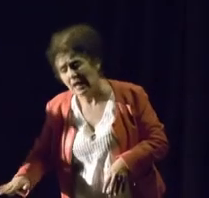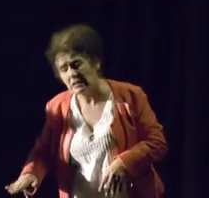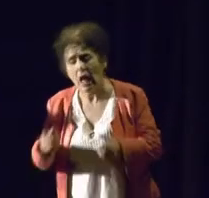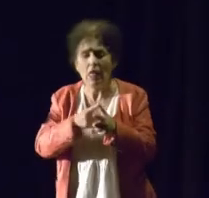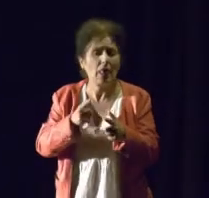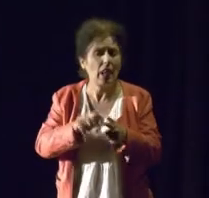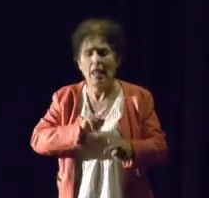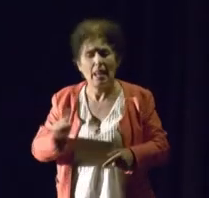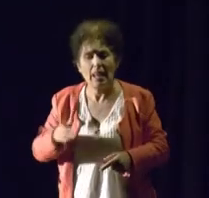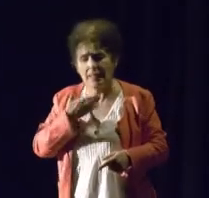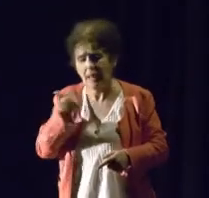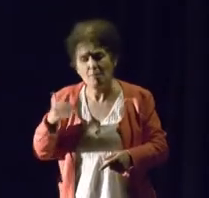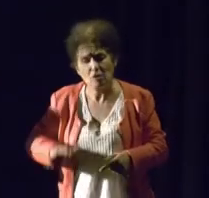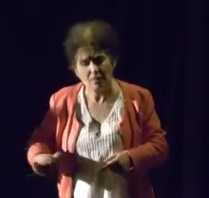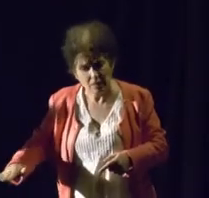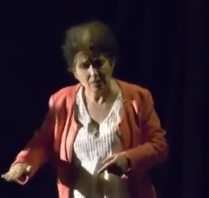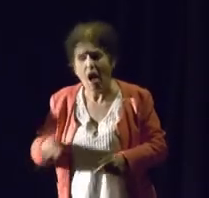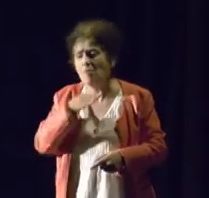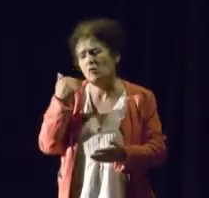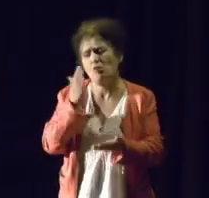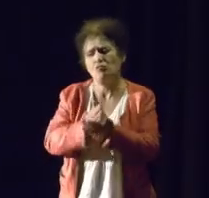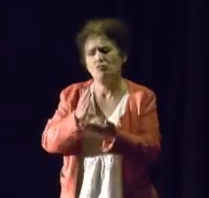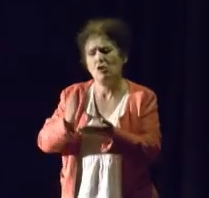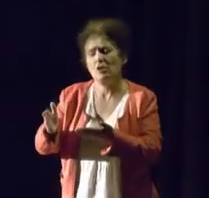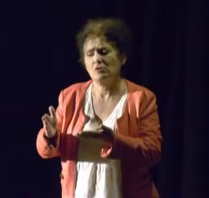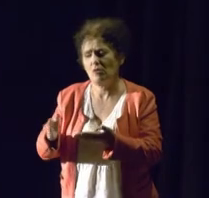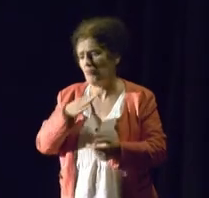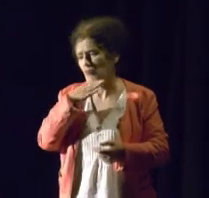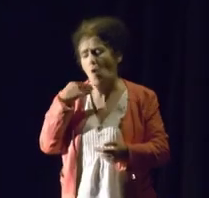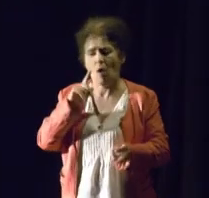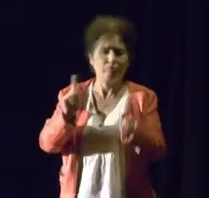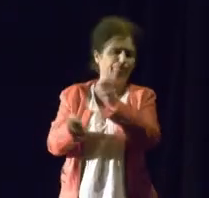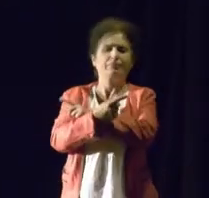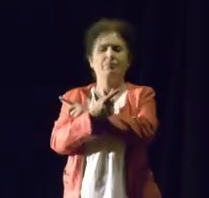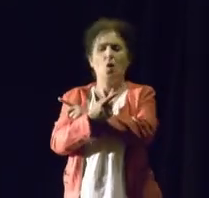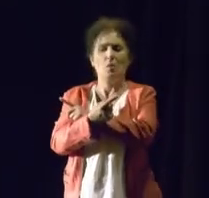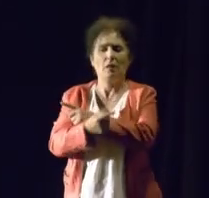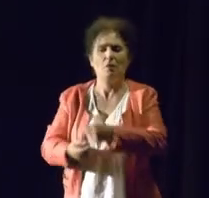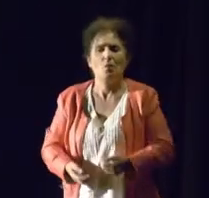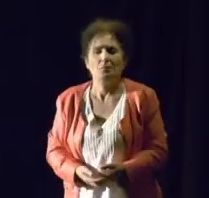да немаш деца, а многу често е многу обратно.